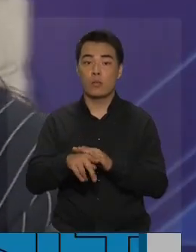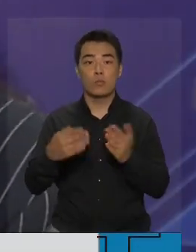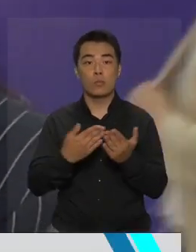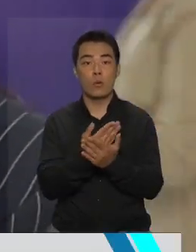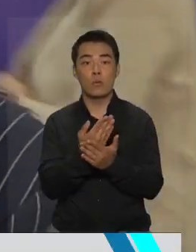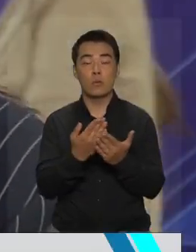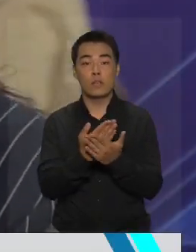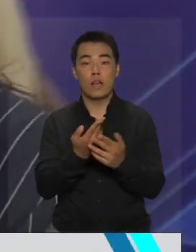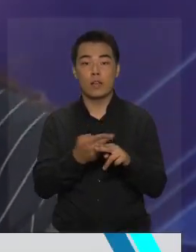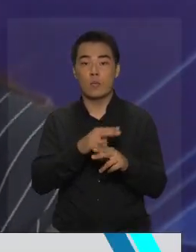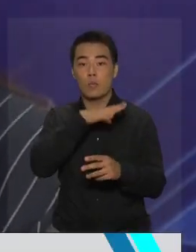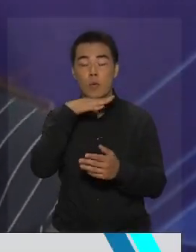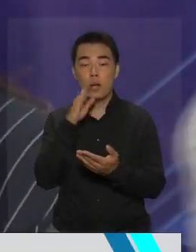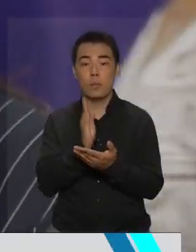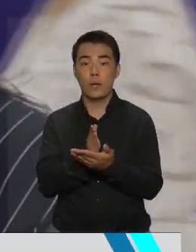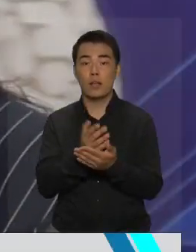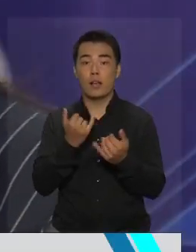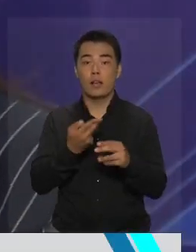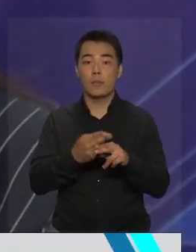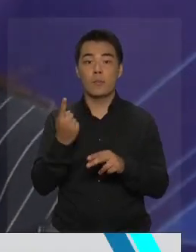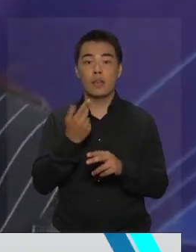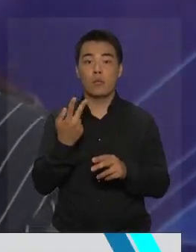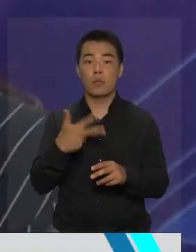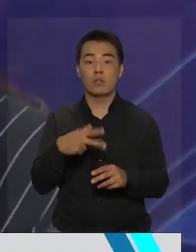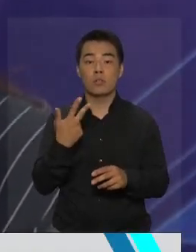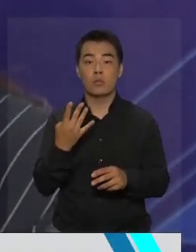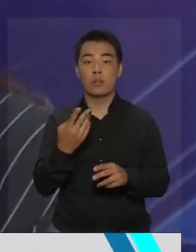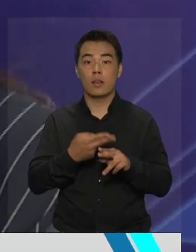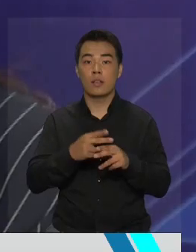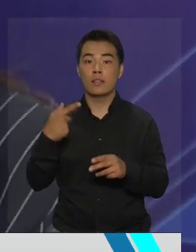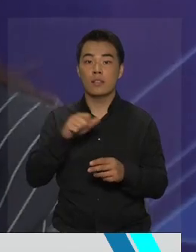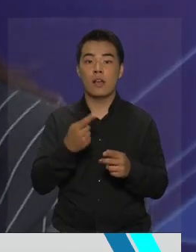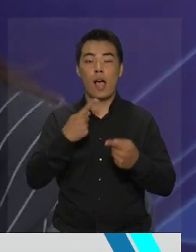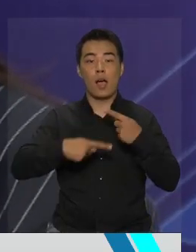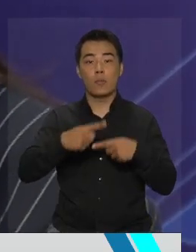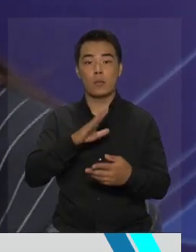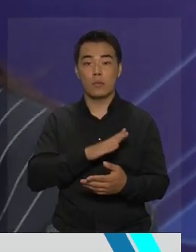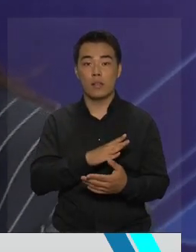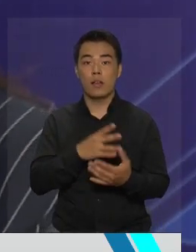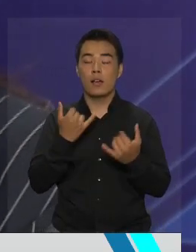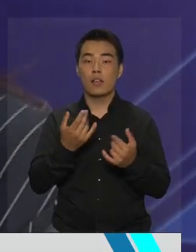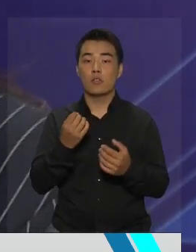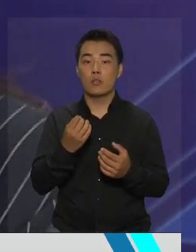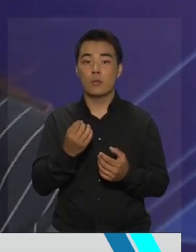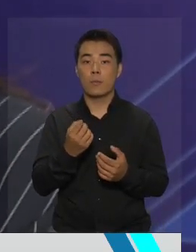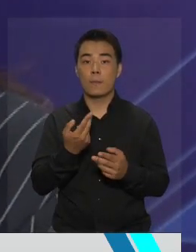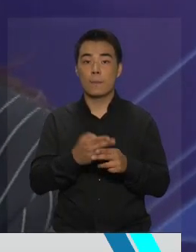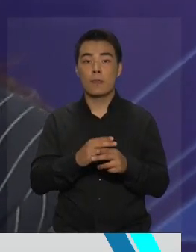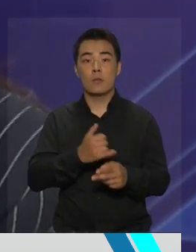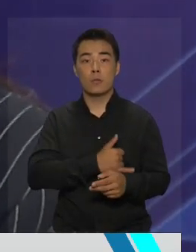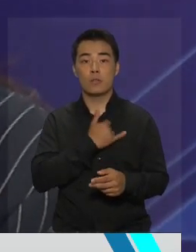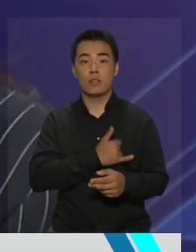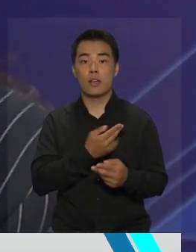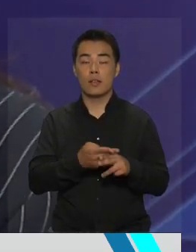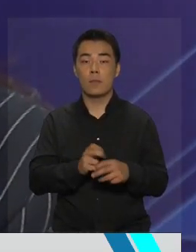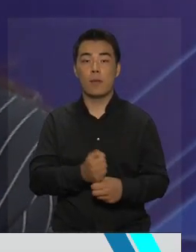өте көп. Ең біріншісі 34 оқу аптасы қайтадан оралды. Сонымен қатар ұстаздарды